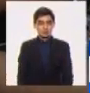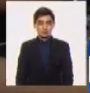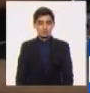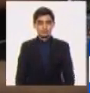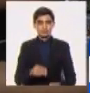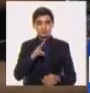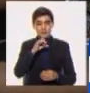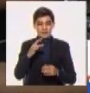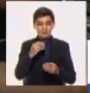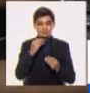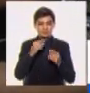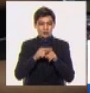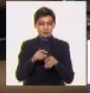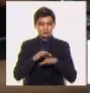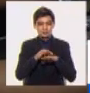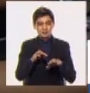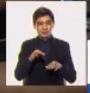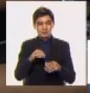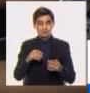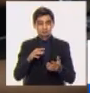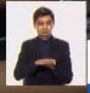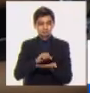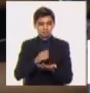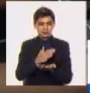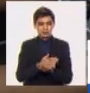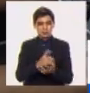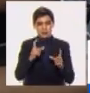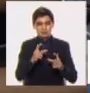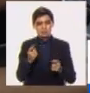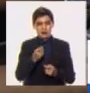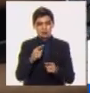товар, да? Да, портится. Вот в магазине мало, ну как, немного стоит.